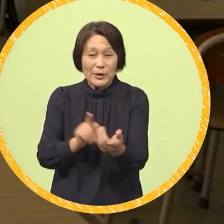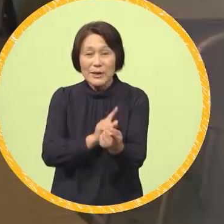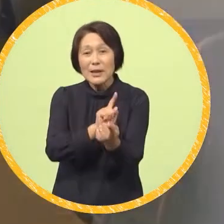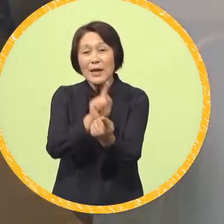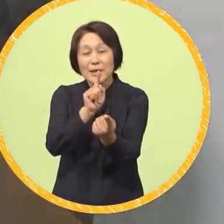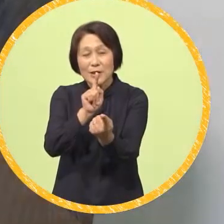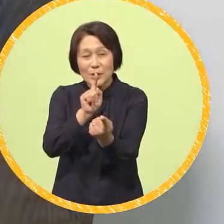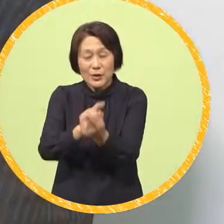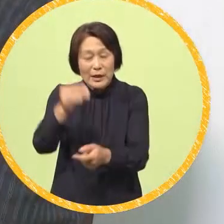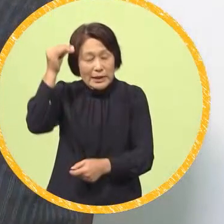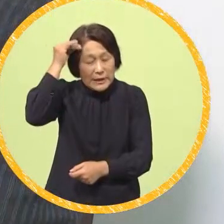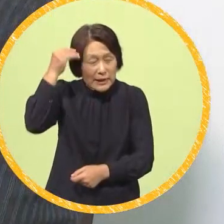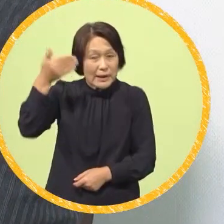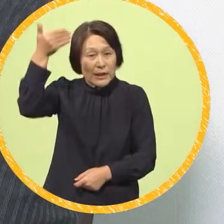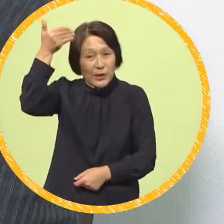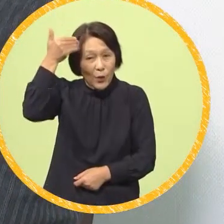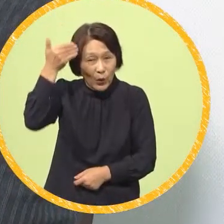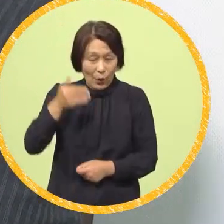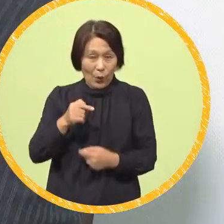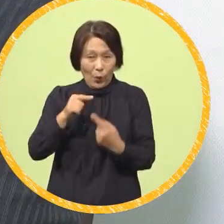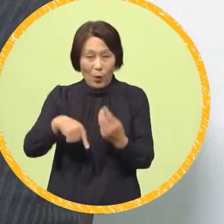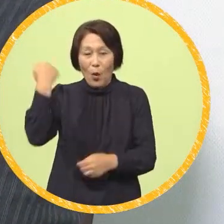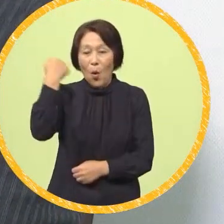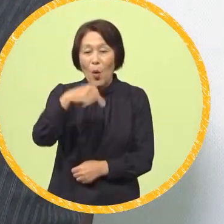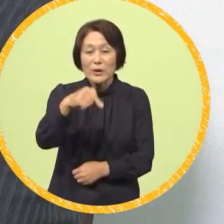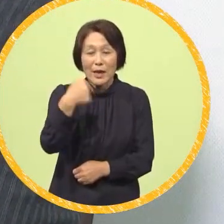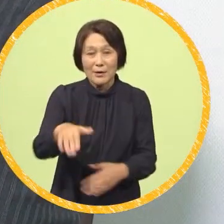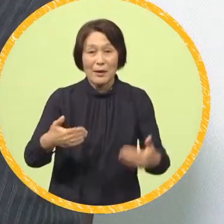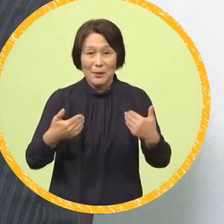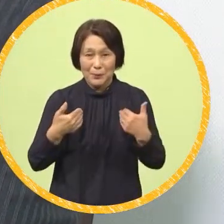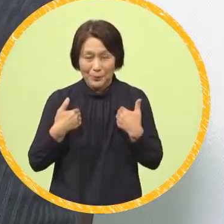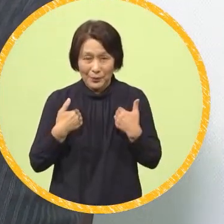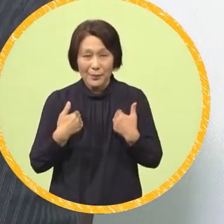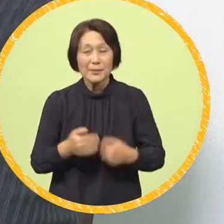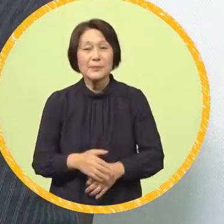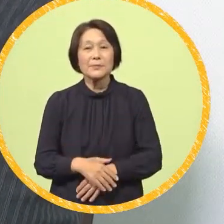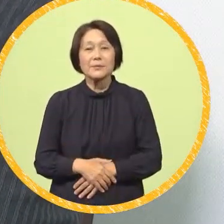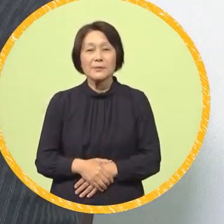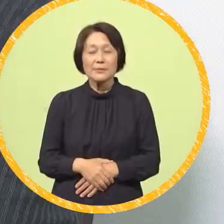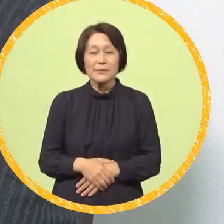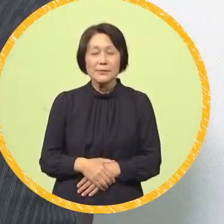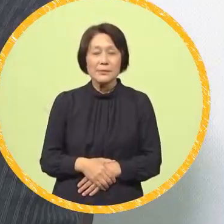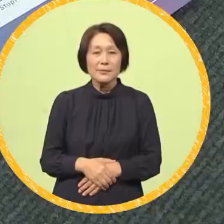する知識、教養を教えてあげることが大事だと思います。